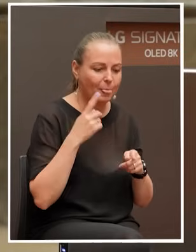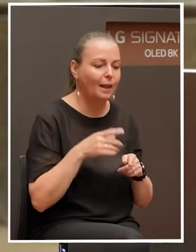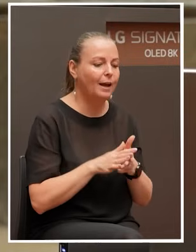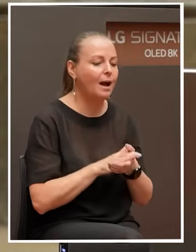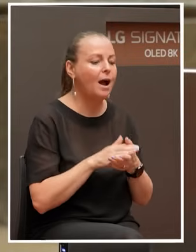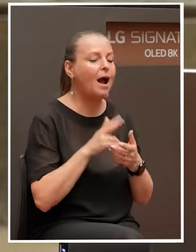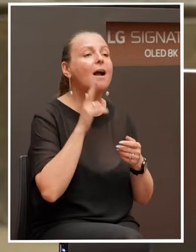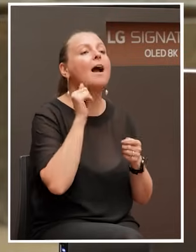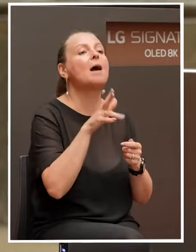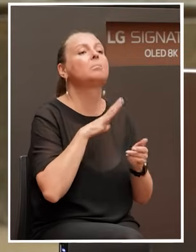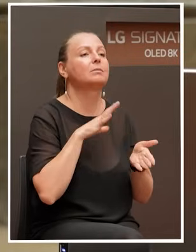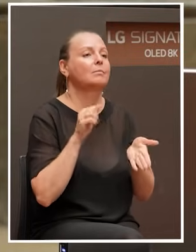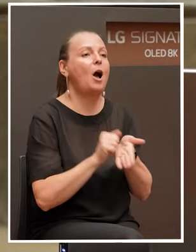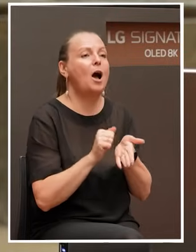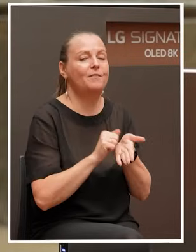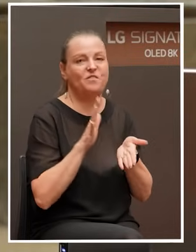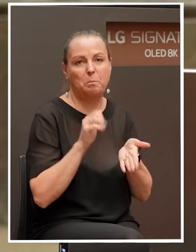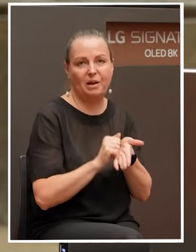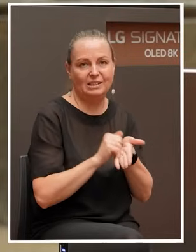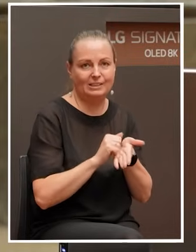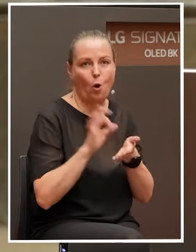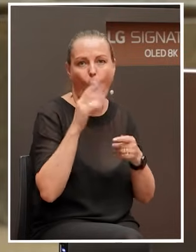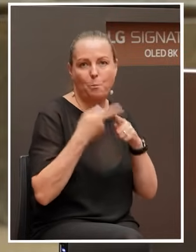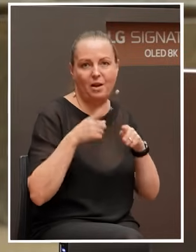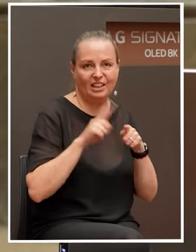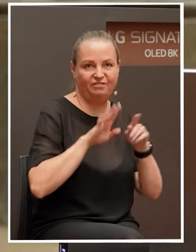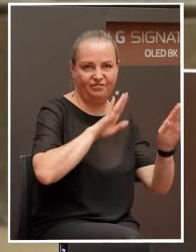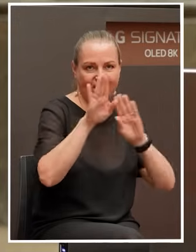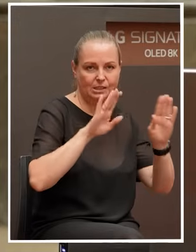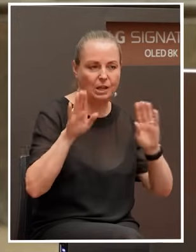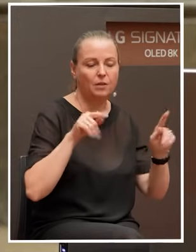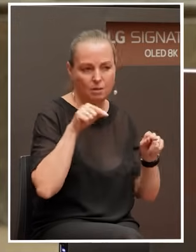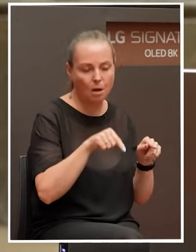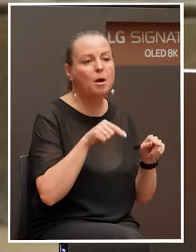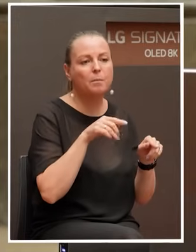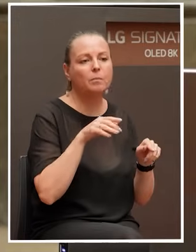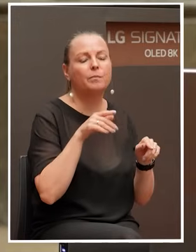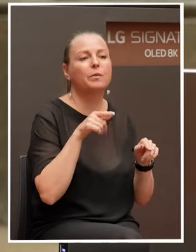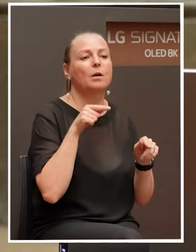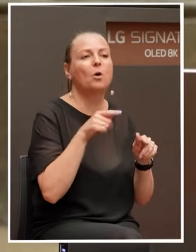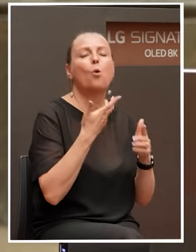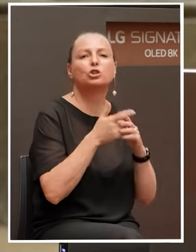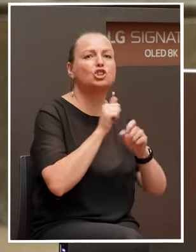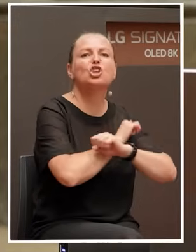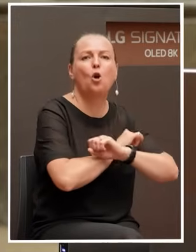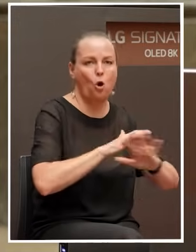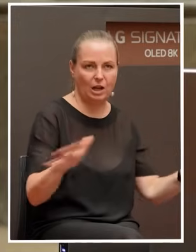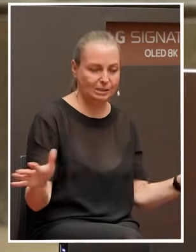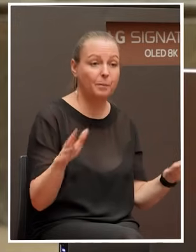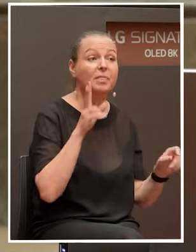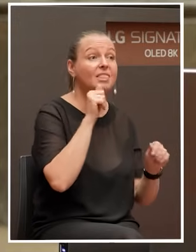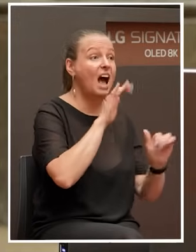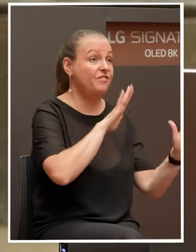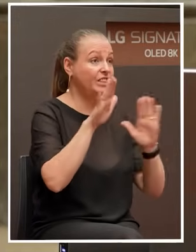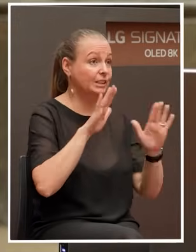в прессе у этой выставки как никогда ранее широкое. На выставку,